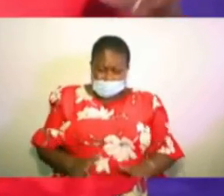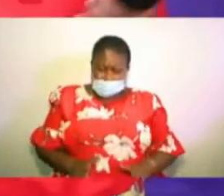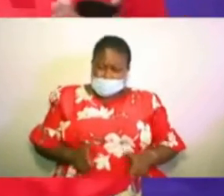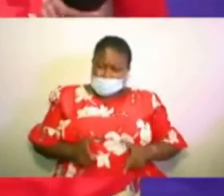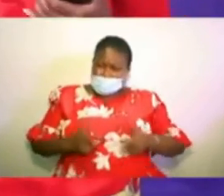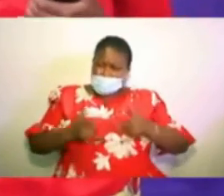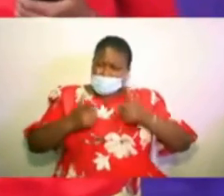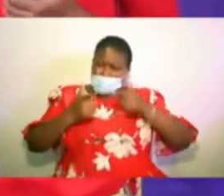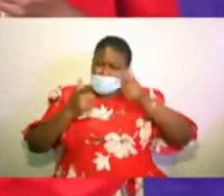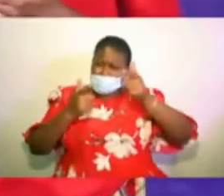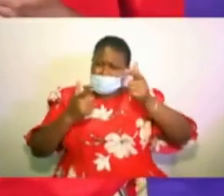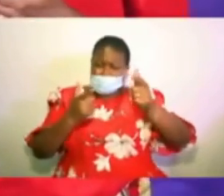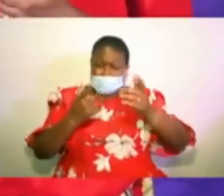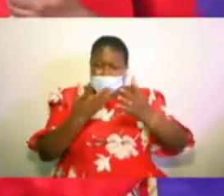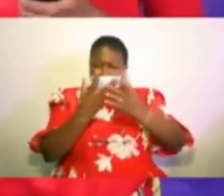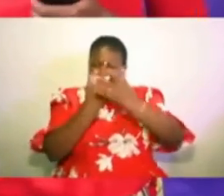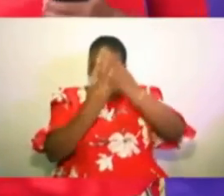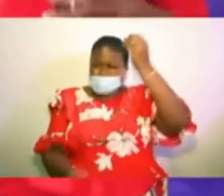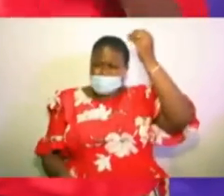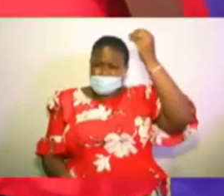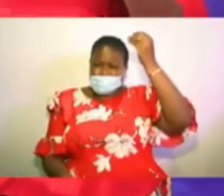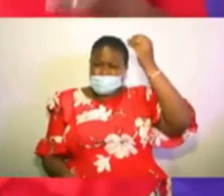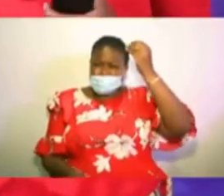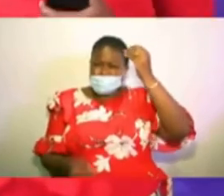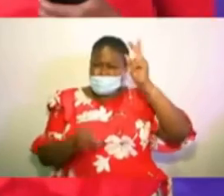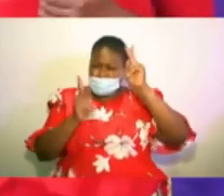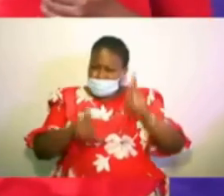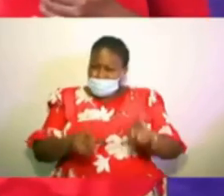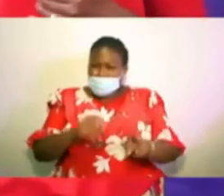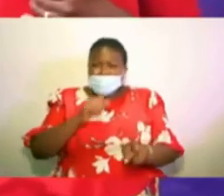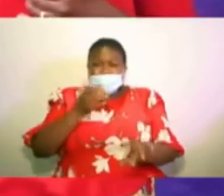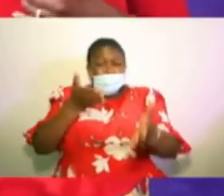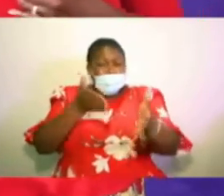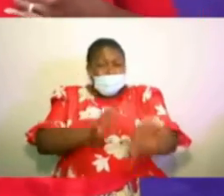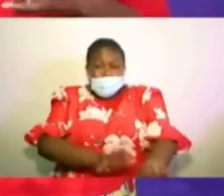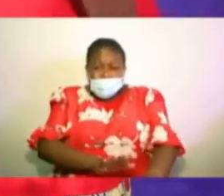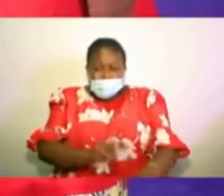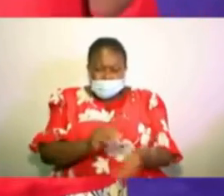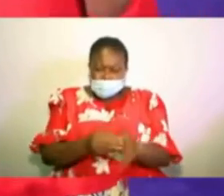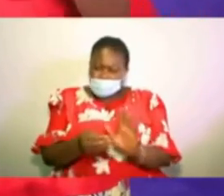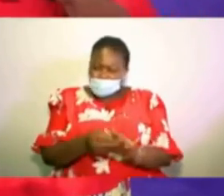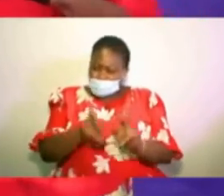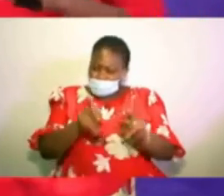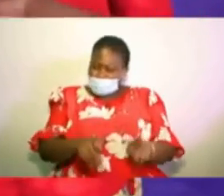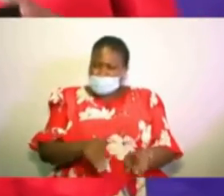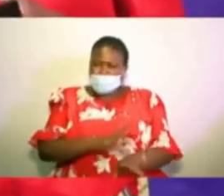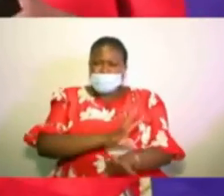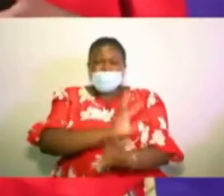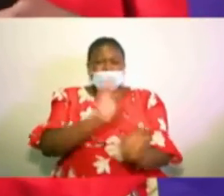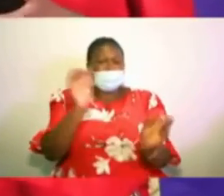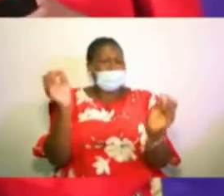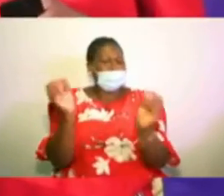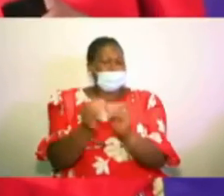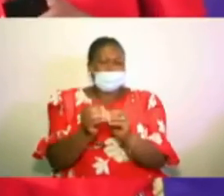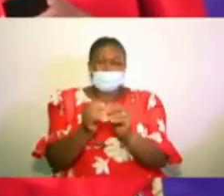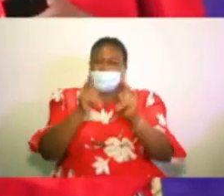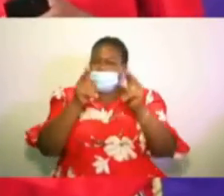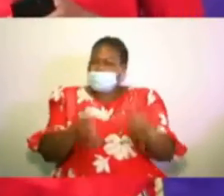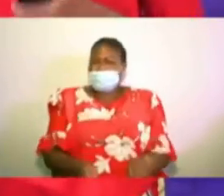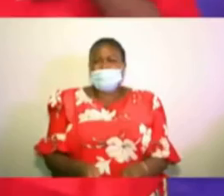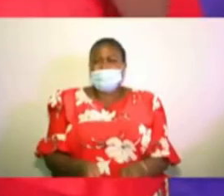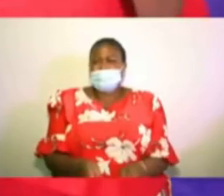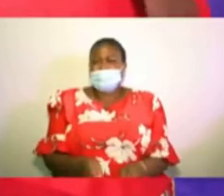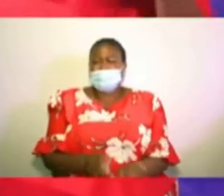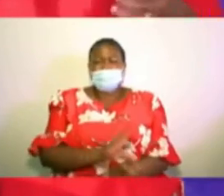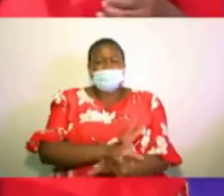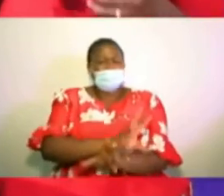plus de vie, you are not a person. Vous n'êtes plus une personne. You are not a human being. Vous n'êtes plus un être humain. You are simply a body.